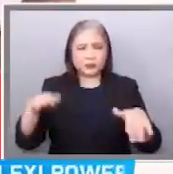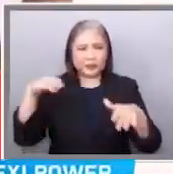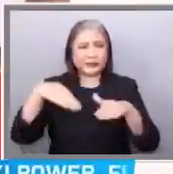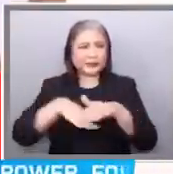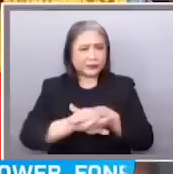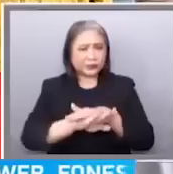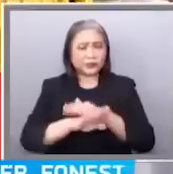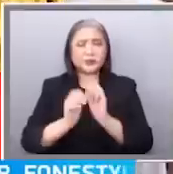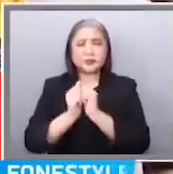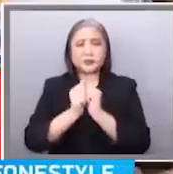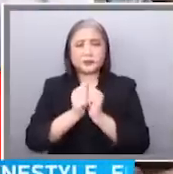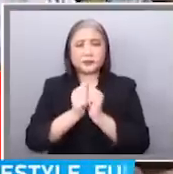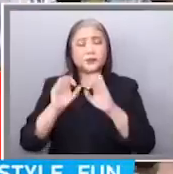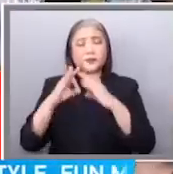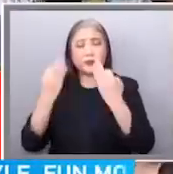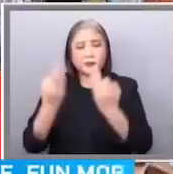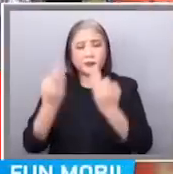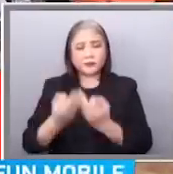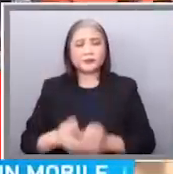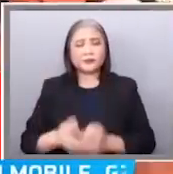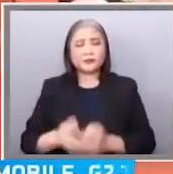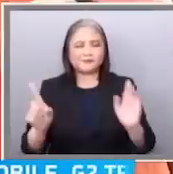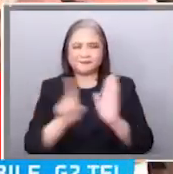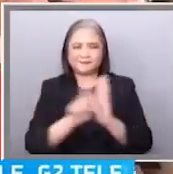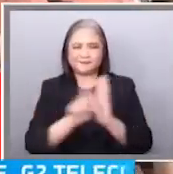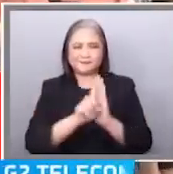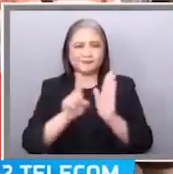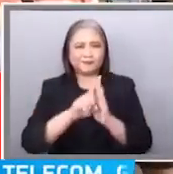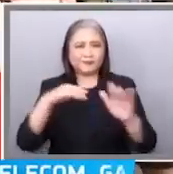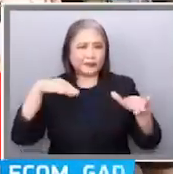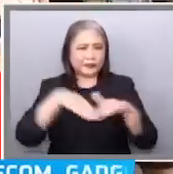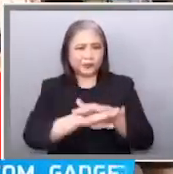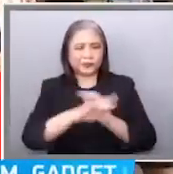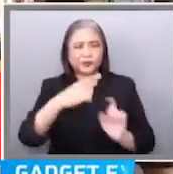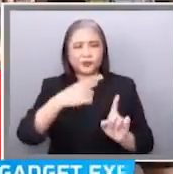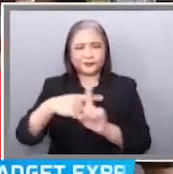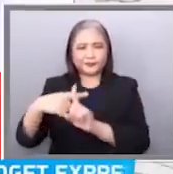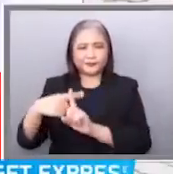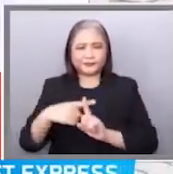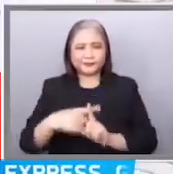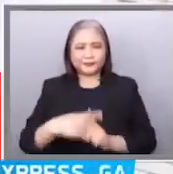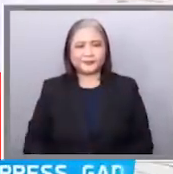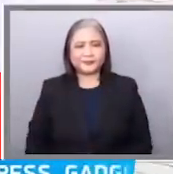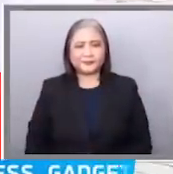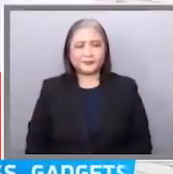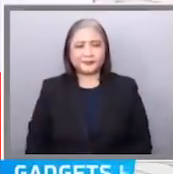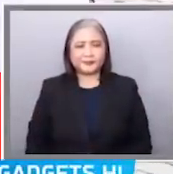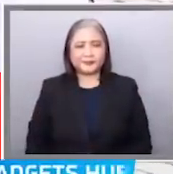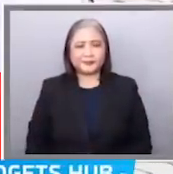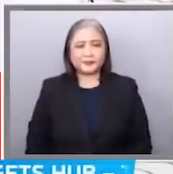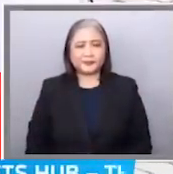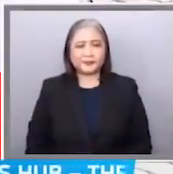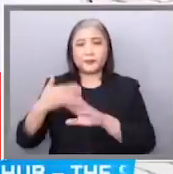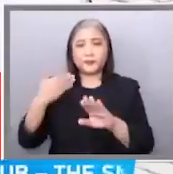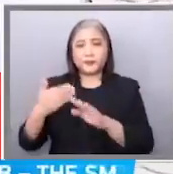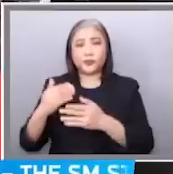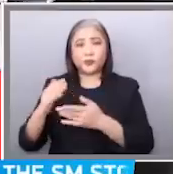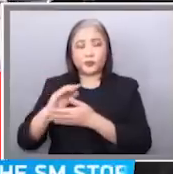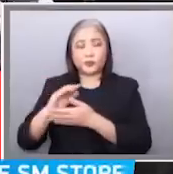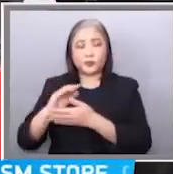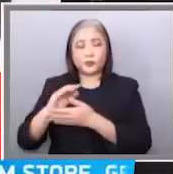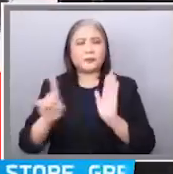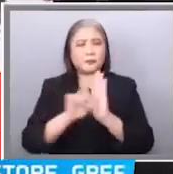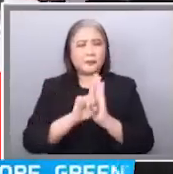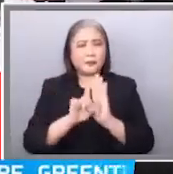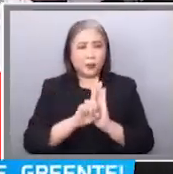kaanak pero pinagbawalan silang makapasok. Tulad ng kalakaran bago magpandemya, ibawal pa rin po syempre yung mga nakakalasing na